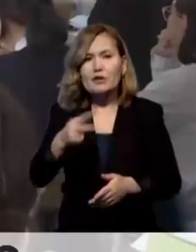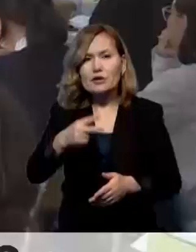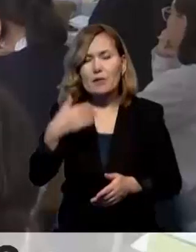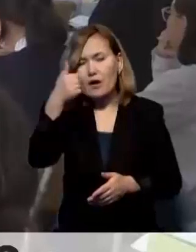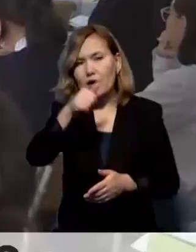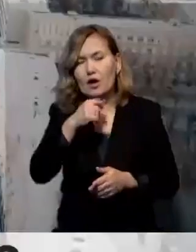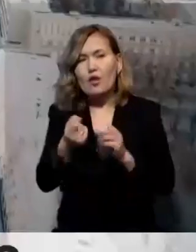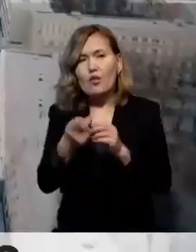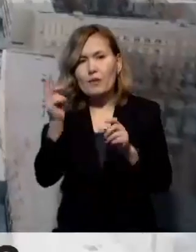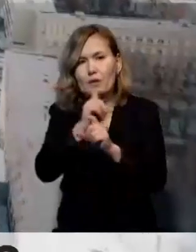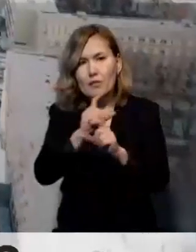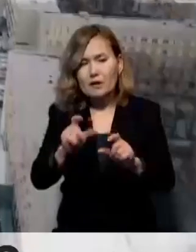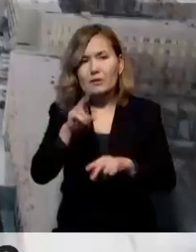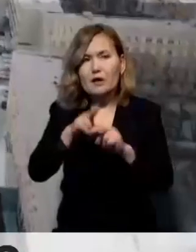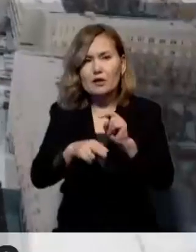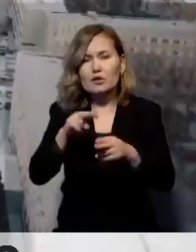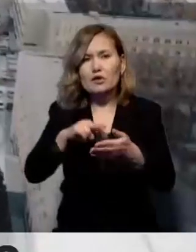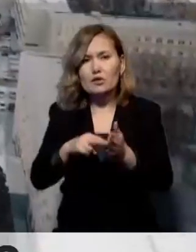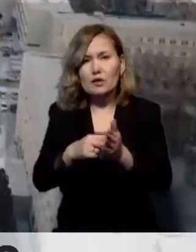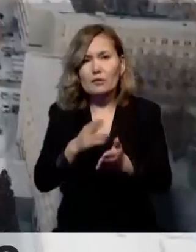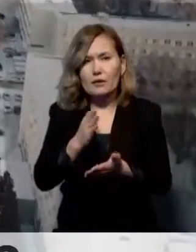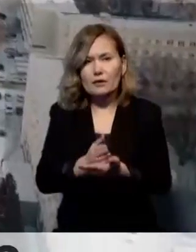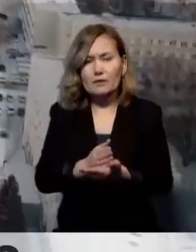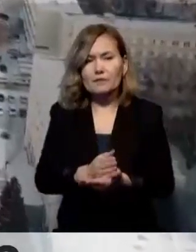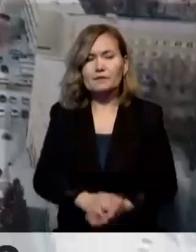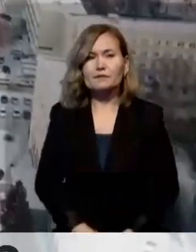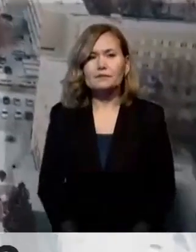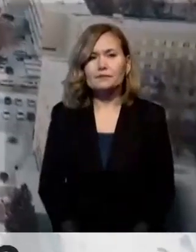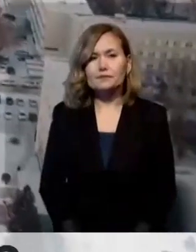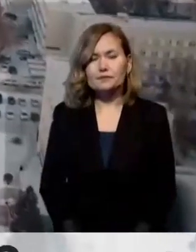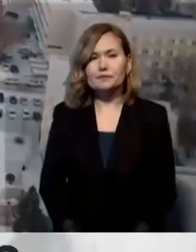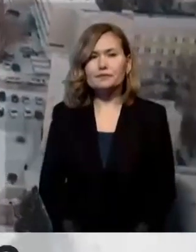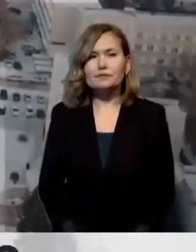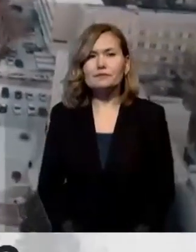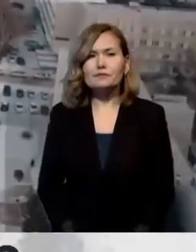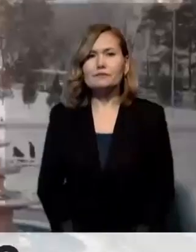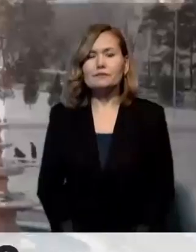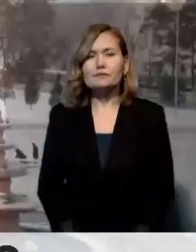11 мектеп салу жоспарланып отыр. Абай облысынан Азамат Қасым, Медет Өмірханов, Хабар 24.